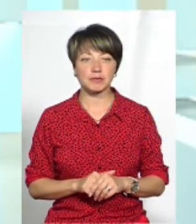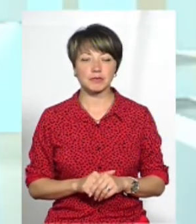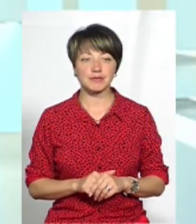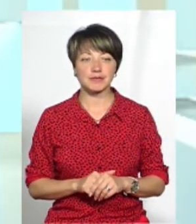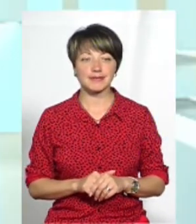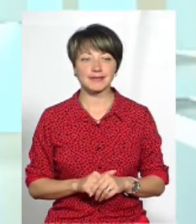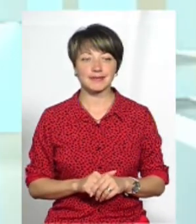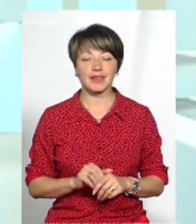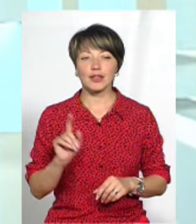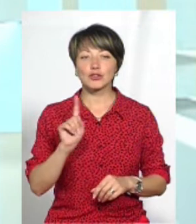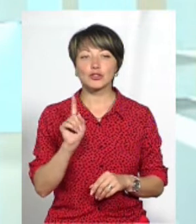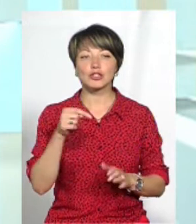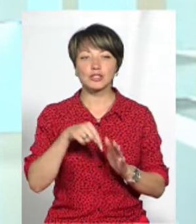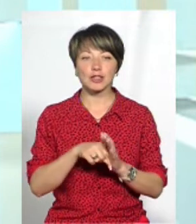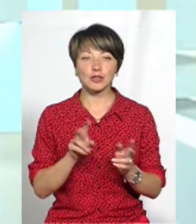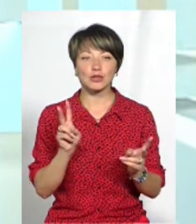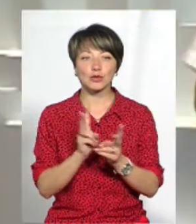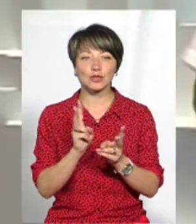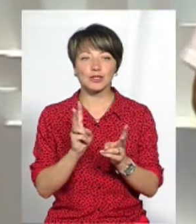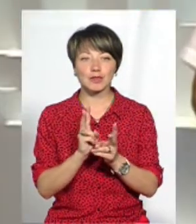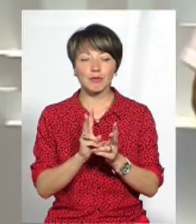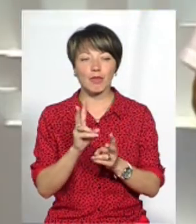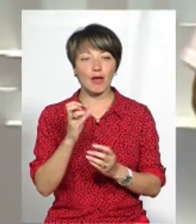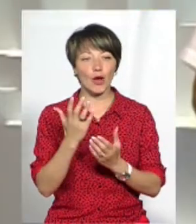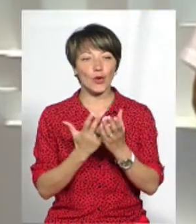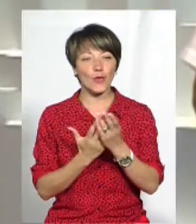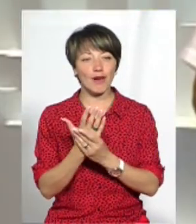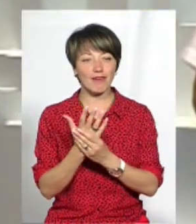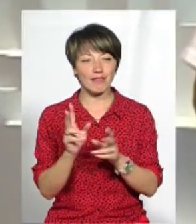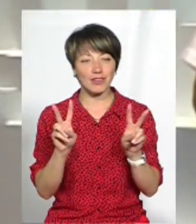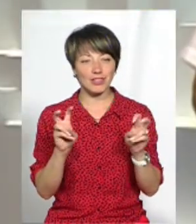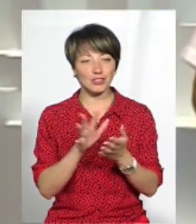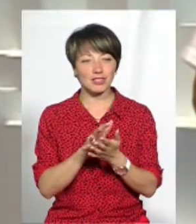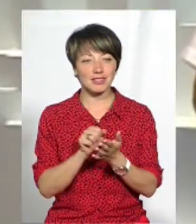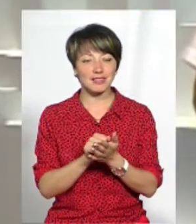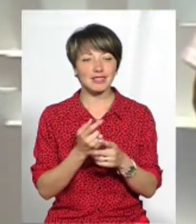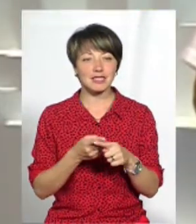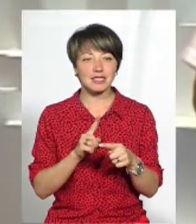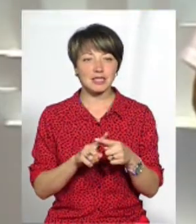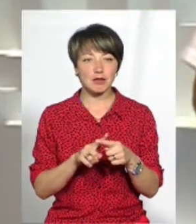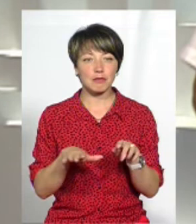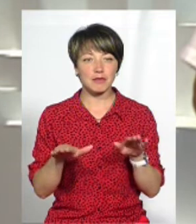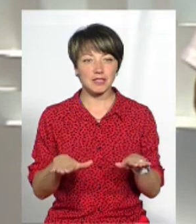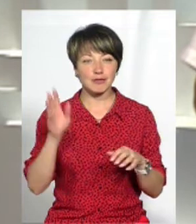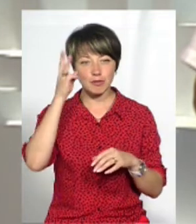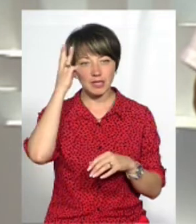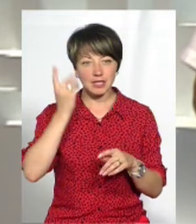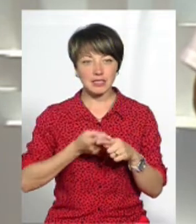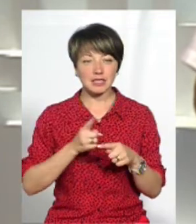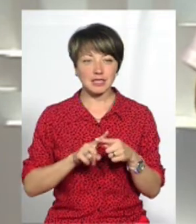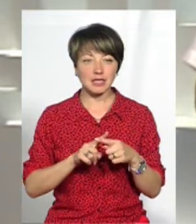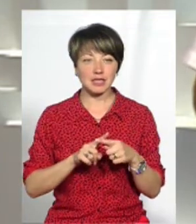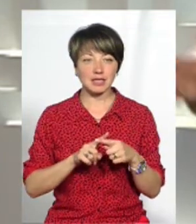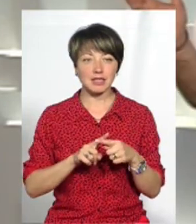Що значить «зустрінемось на Рукавичці»? Рукавичка – це відоме місце в Хмельницькому, це, якщо